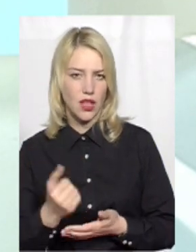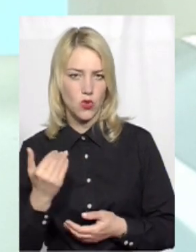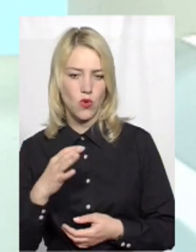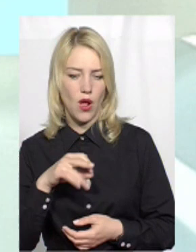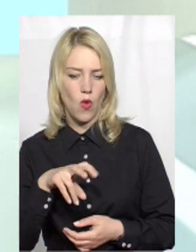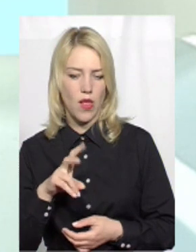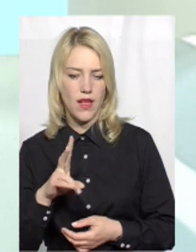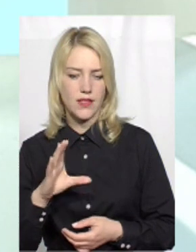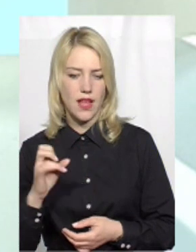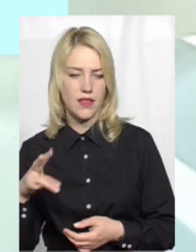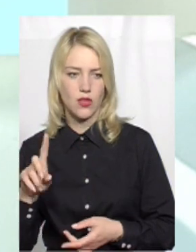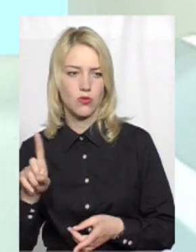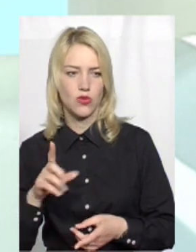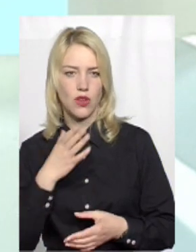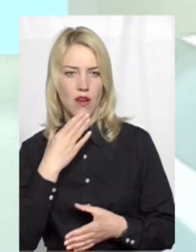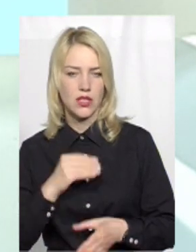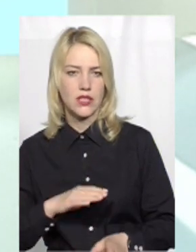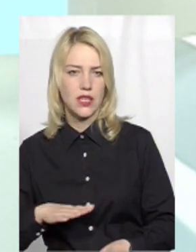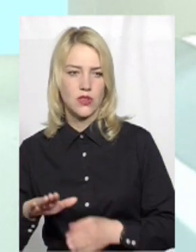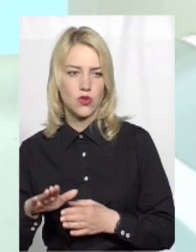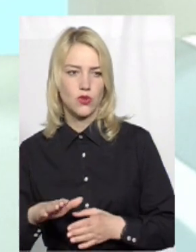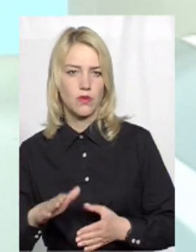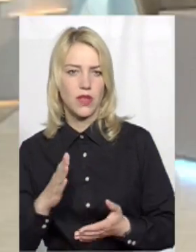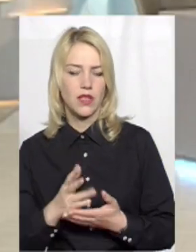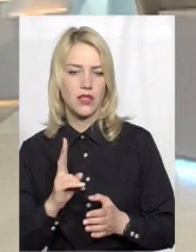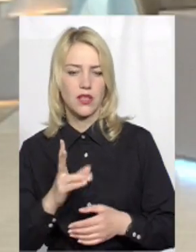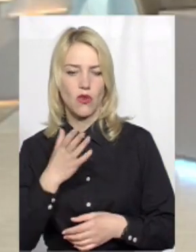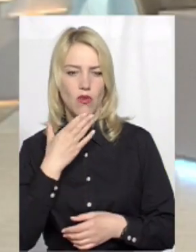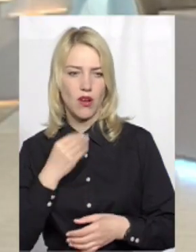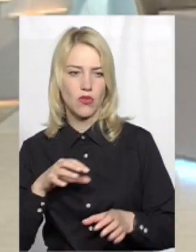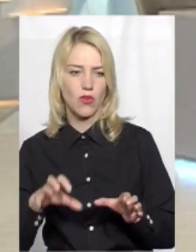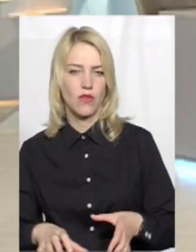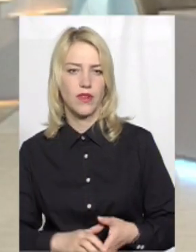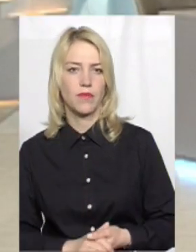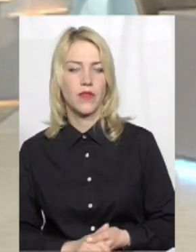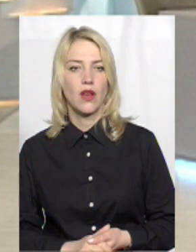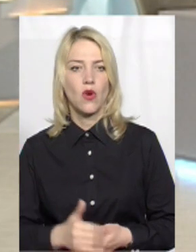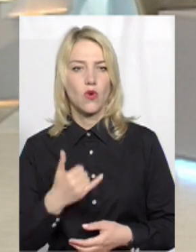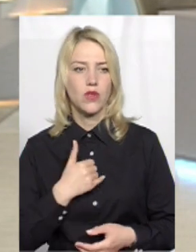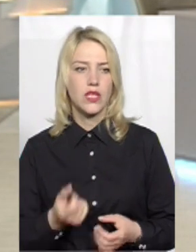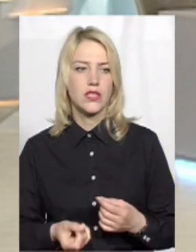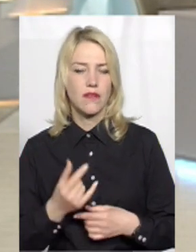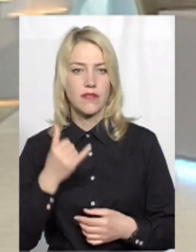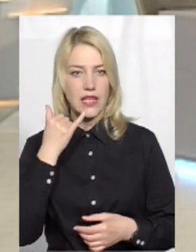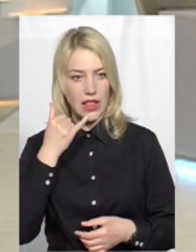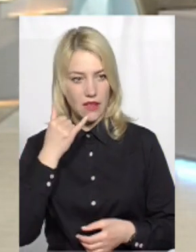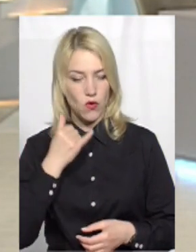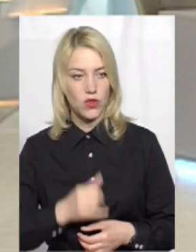що гарний заступник, він тільки у гарної голови. В нас, до речі, з'явився